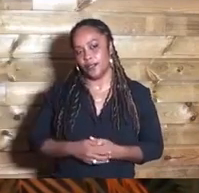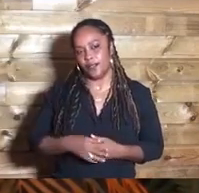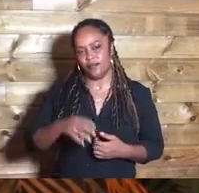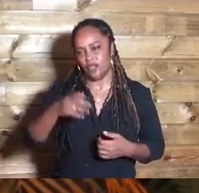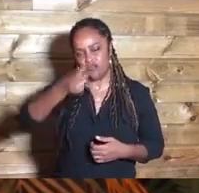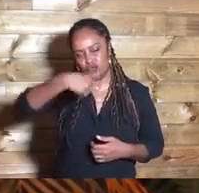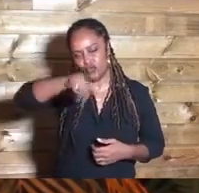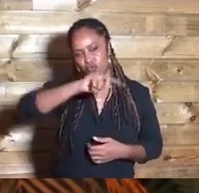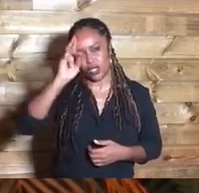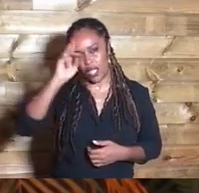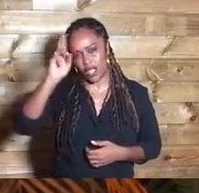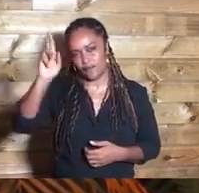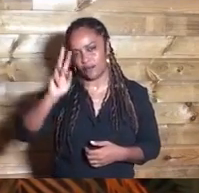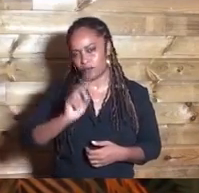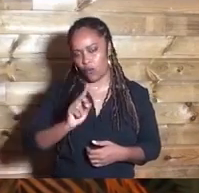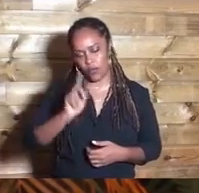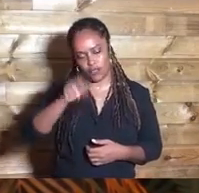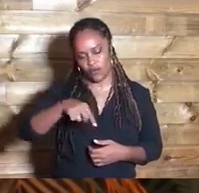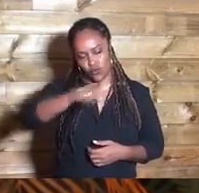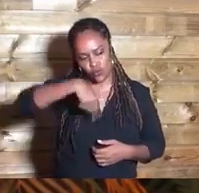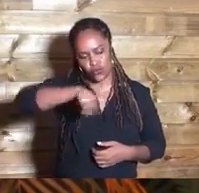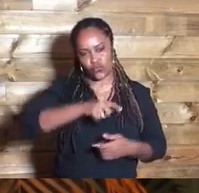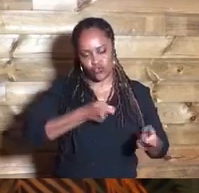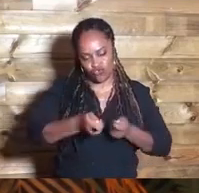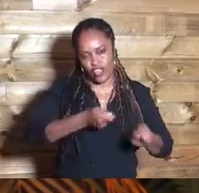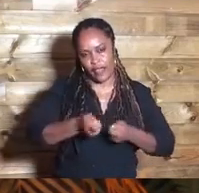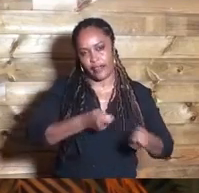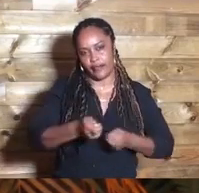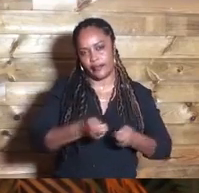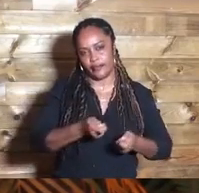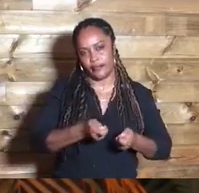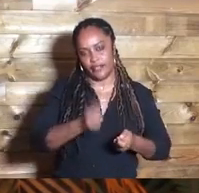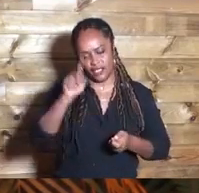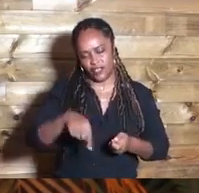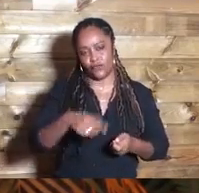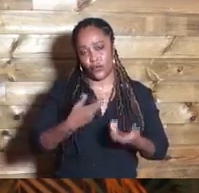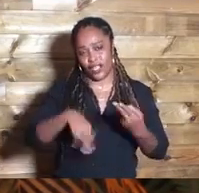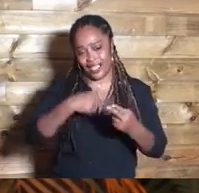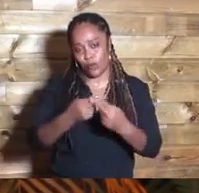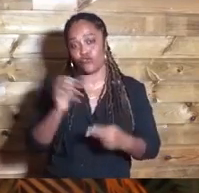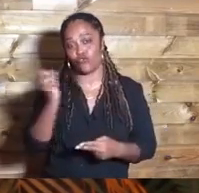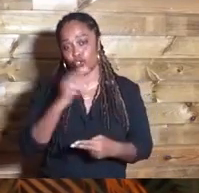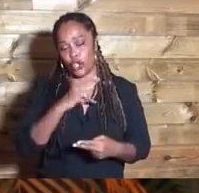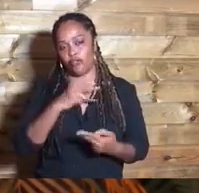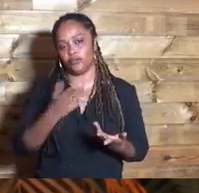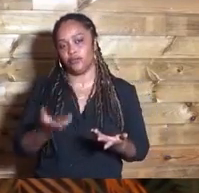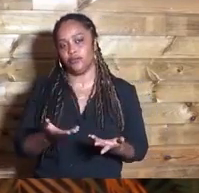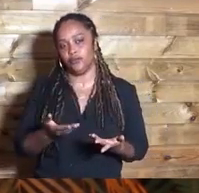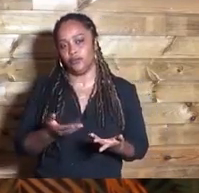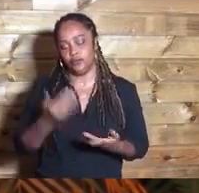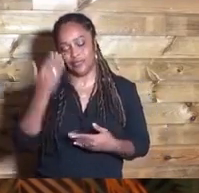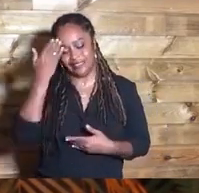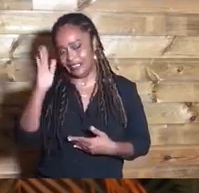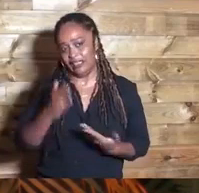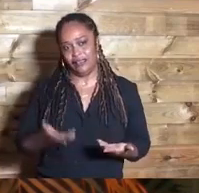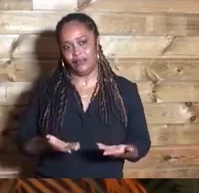rêver, qu'il faut nous gérer la boutique, nous savons ça. Et qu'il faut nous répondre surtout à l'urgence à Guadeloupéen. Donc, nous qu'est mettre les moyens